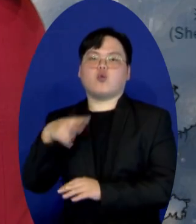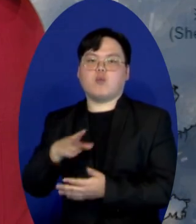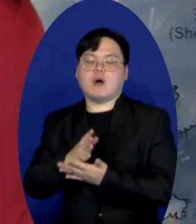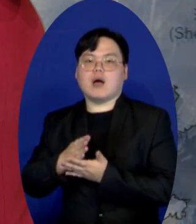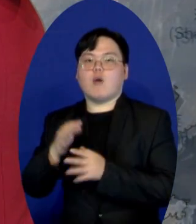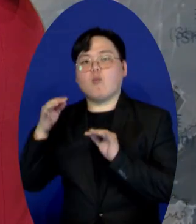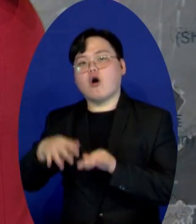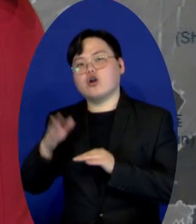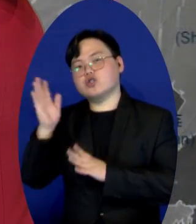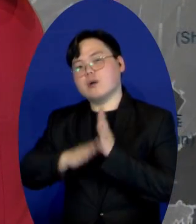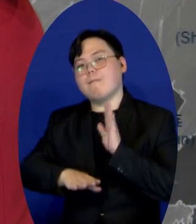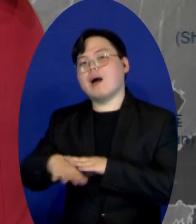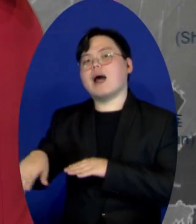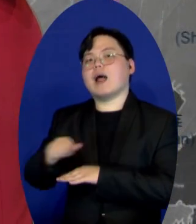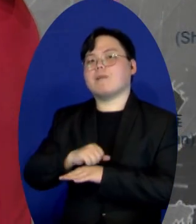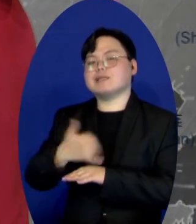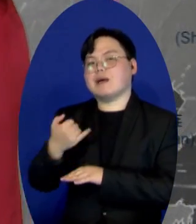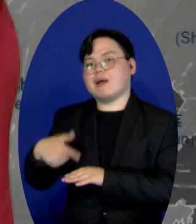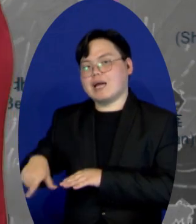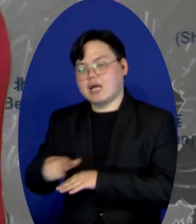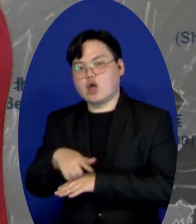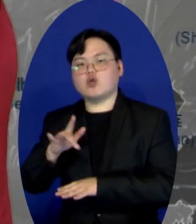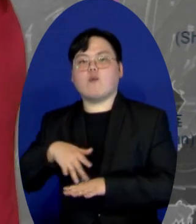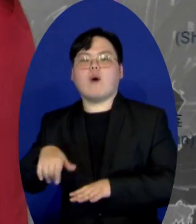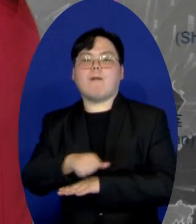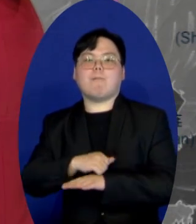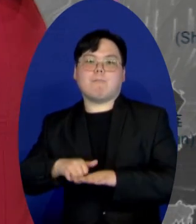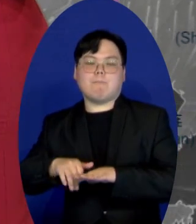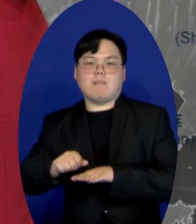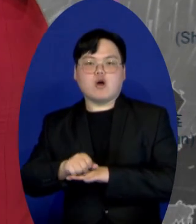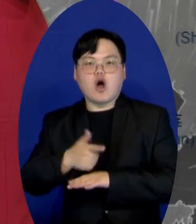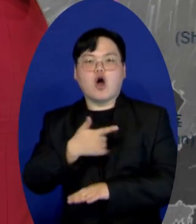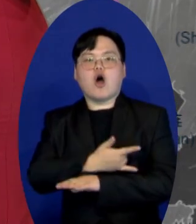хурд ундасны хувьд бол шөндөө баруун аймагт нутгийн зарим газар төвийн аймагуудынхаа ихэх нутаг,